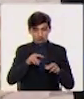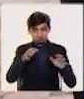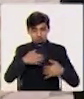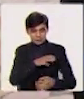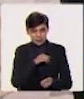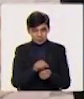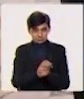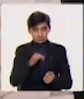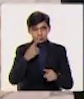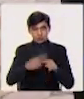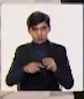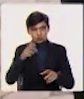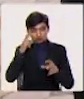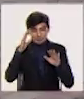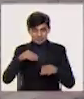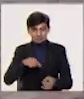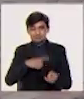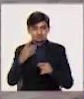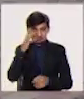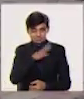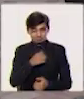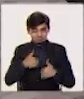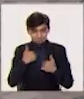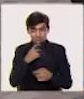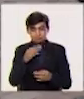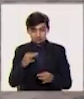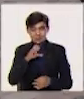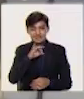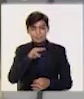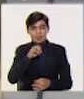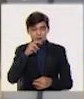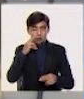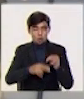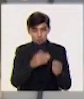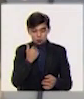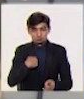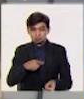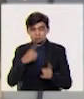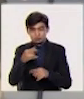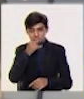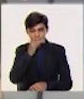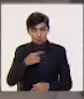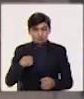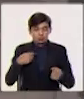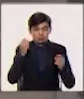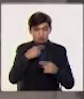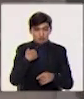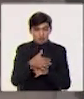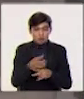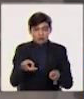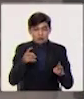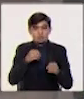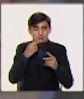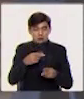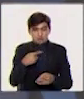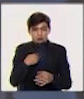сосын басқа оқу орындарына ауысуға әрекеттенген. Алайда семестр бітпей ауыса алмайтындарын білген. Біз өзі далада қалып тұрып қой, бірінші семестр бітпейін,